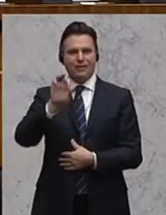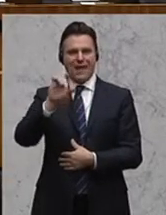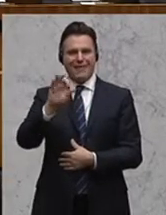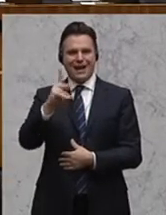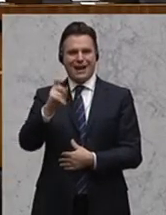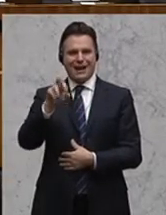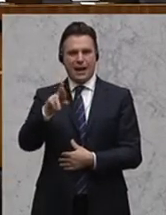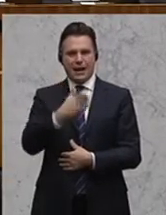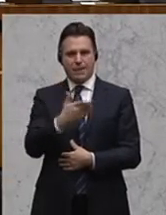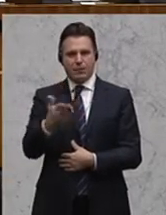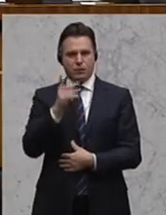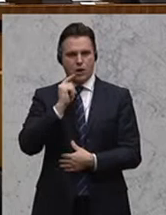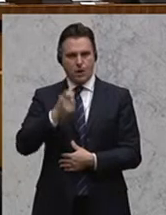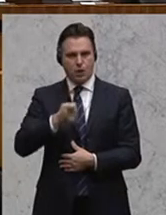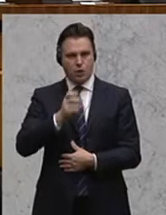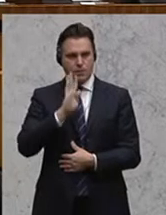Abgeordnete.